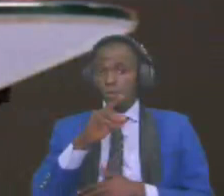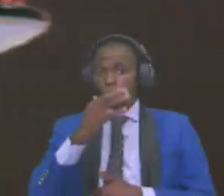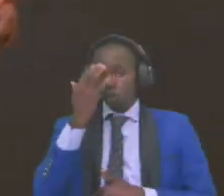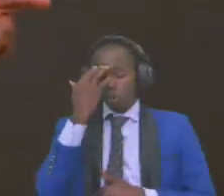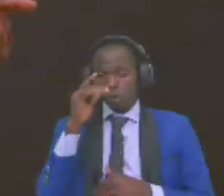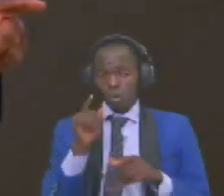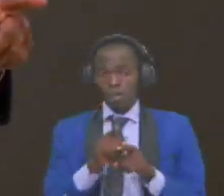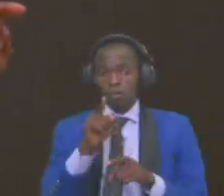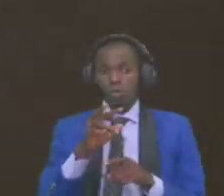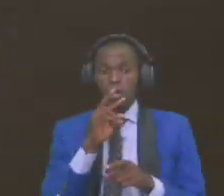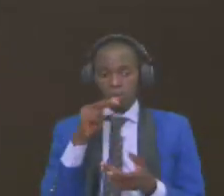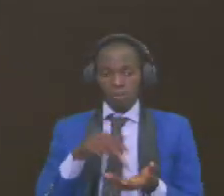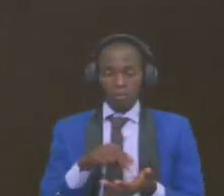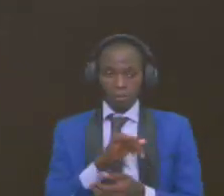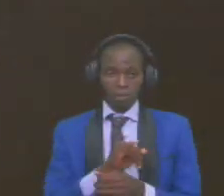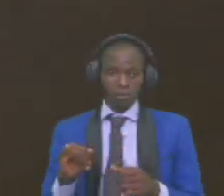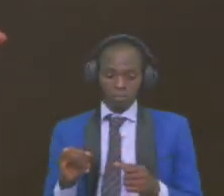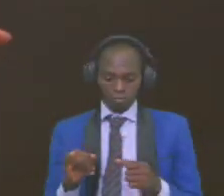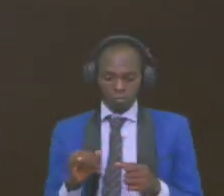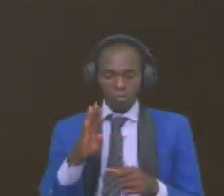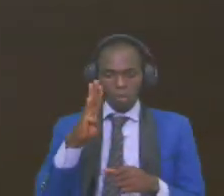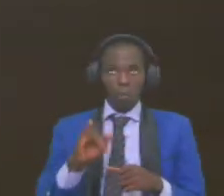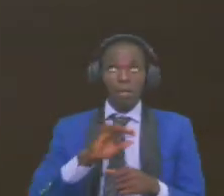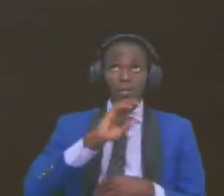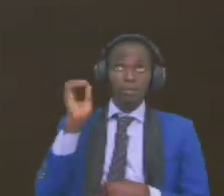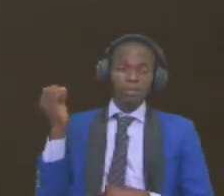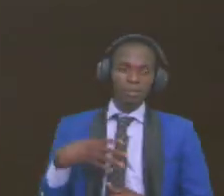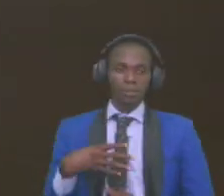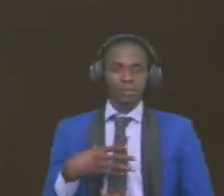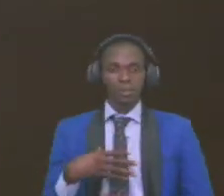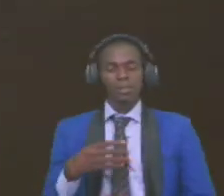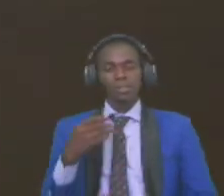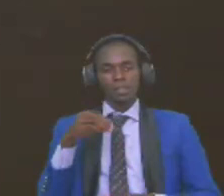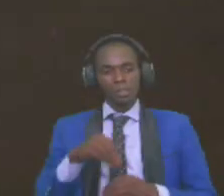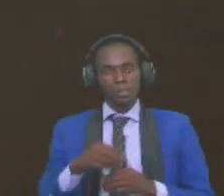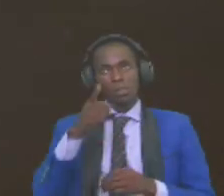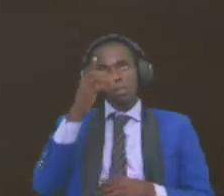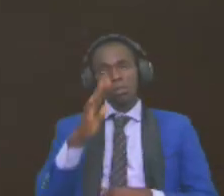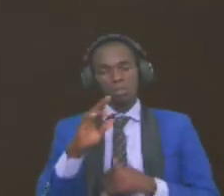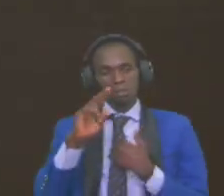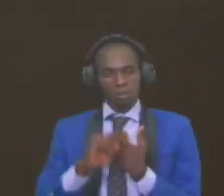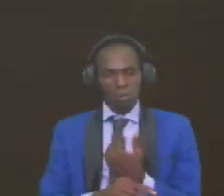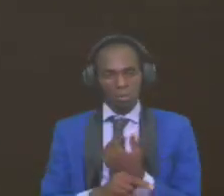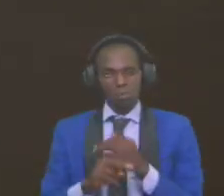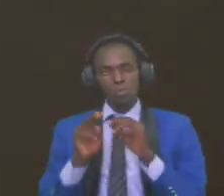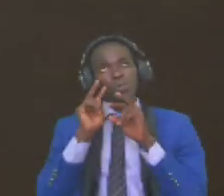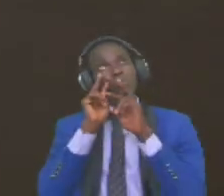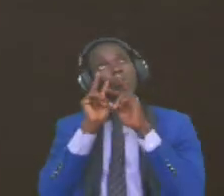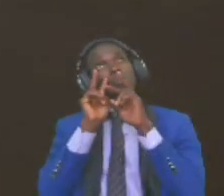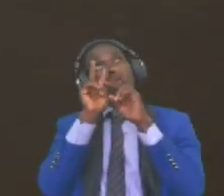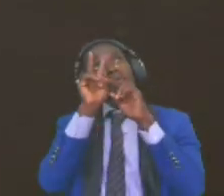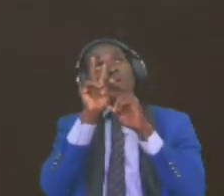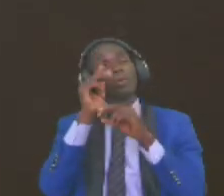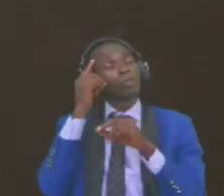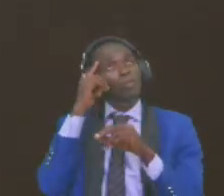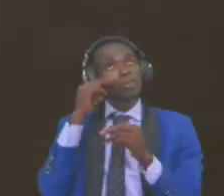bien que quand vous vous tenez bon pas la grâce dans la